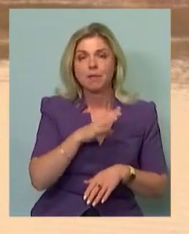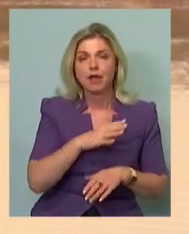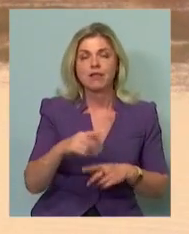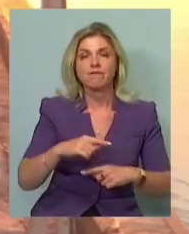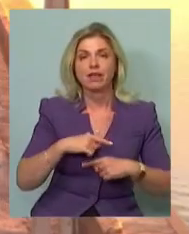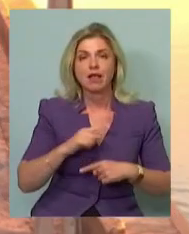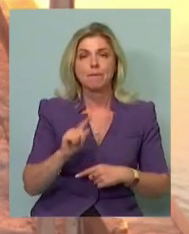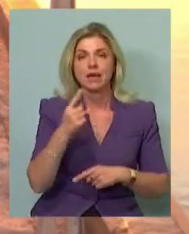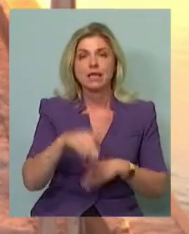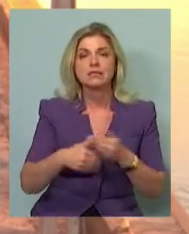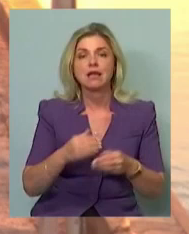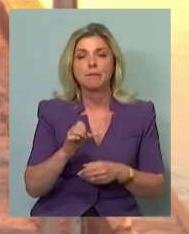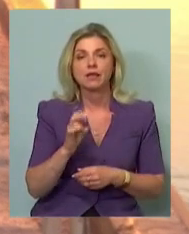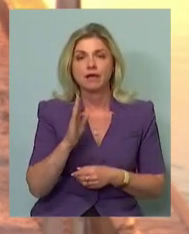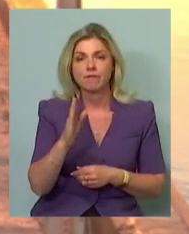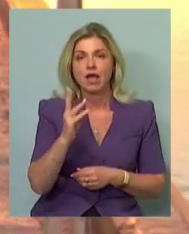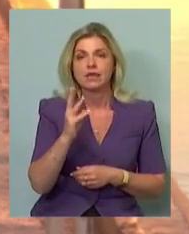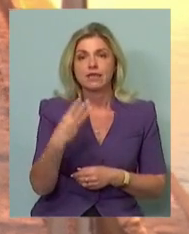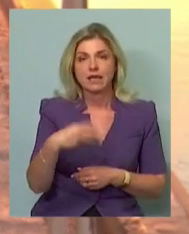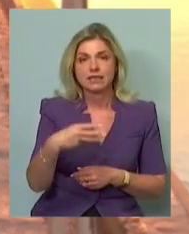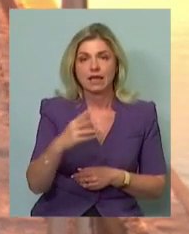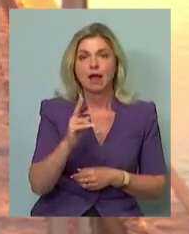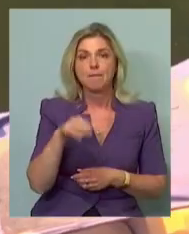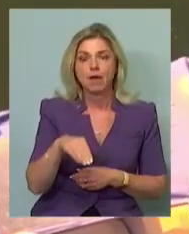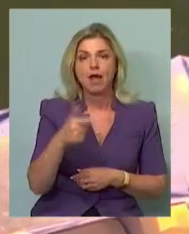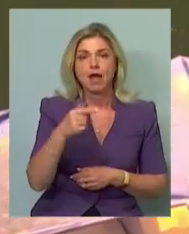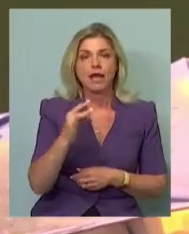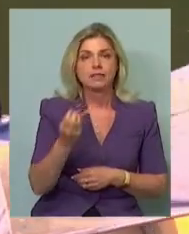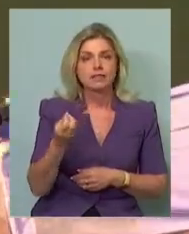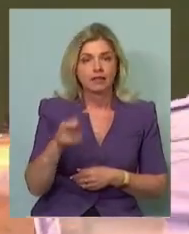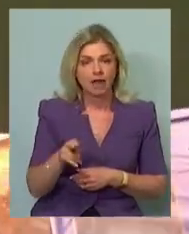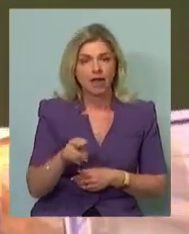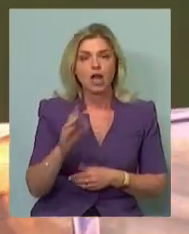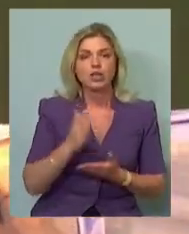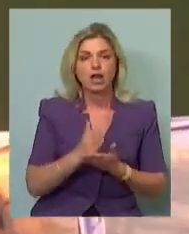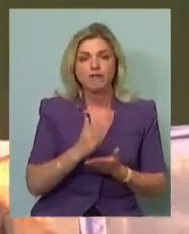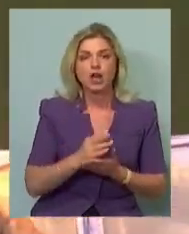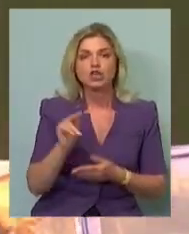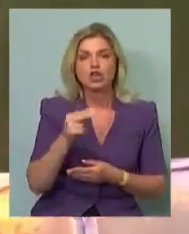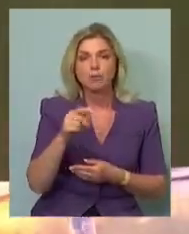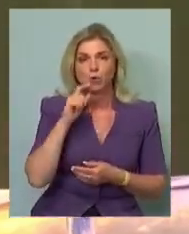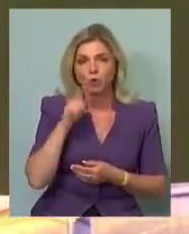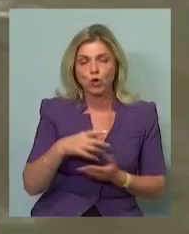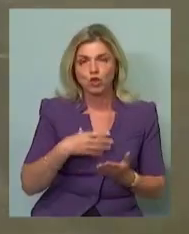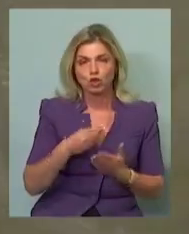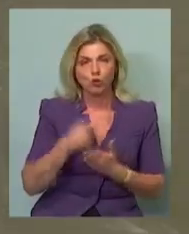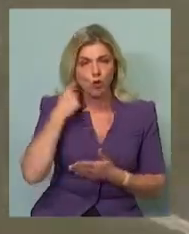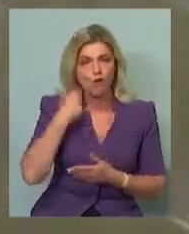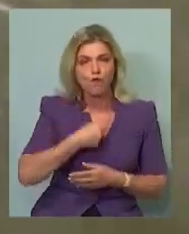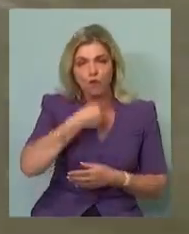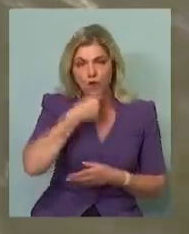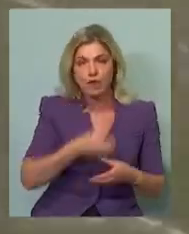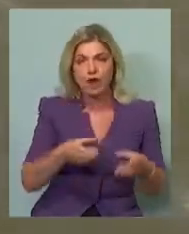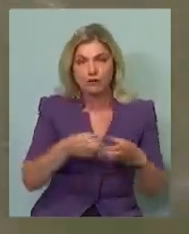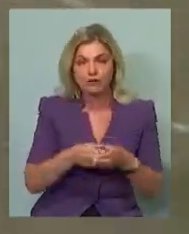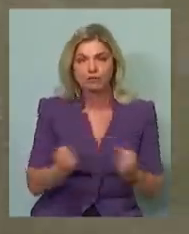першого запливу «Ультра Оушен Мен» на 30 кілометрів в Греції. Є чемпіоном України з плавання на відкритій воді у своїй віковій категорії. Зібрав